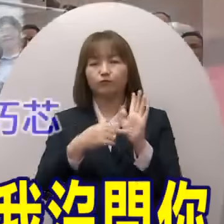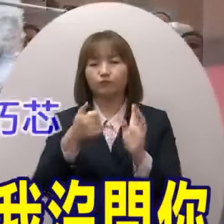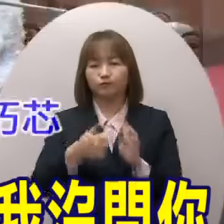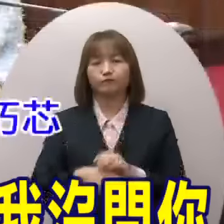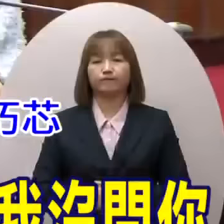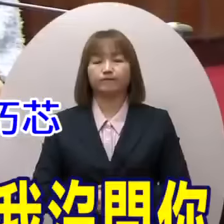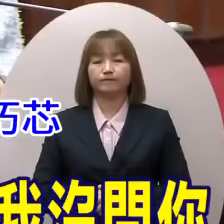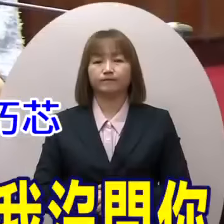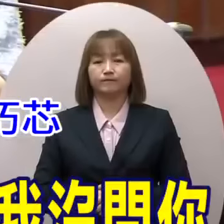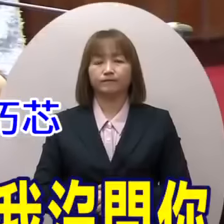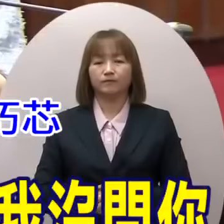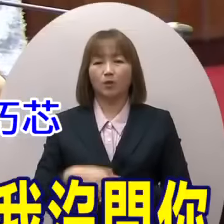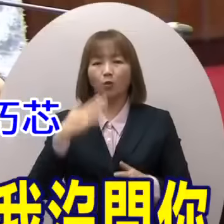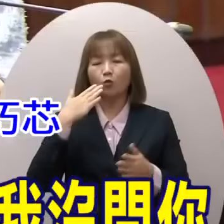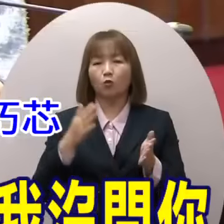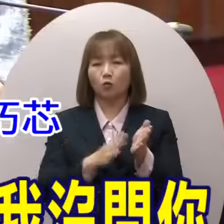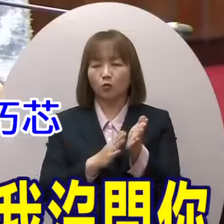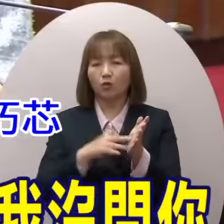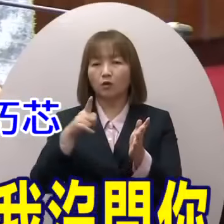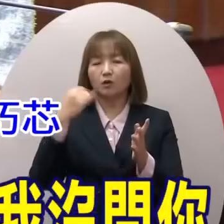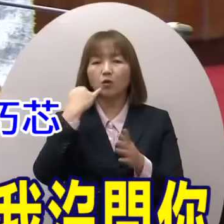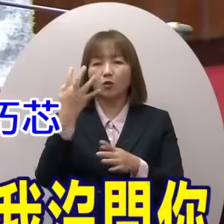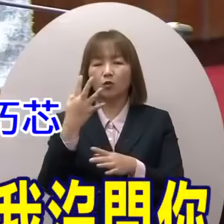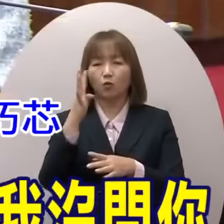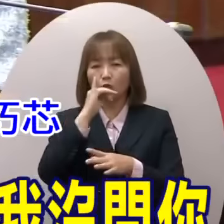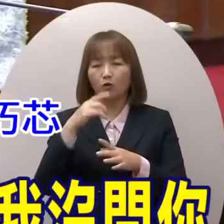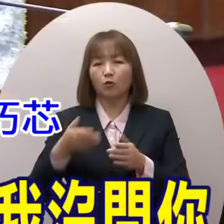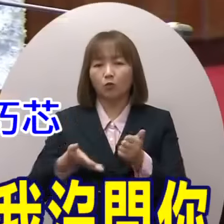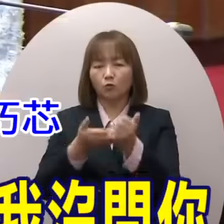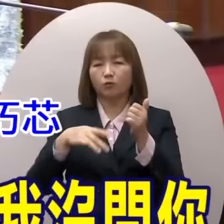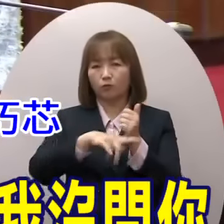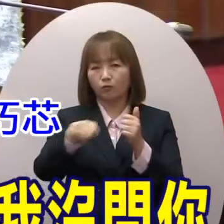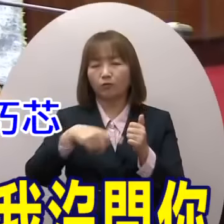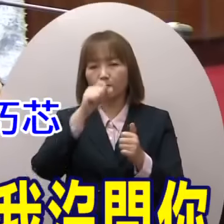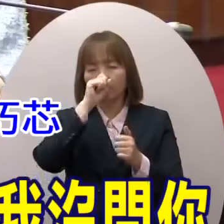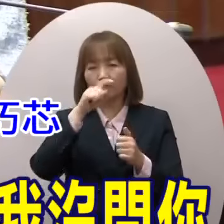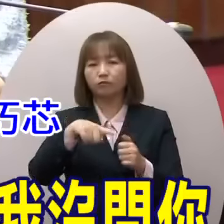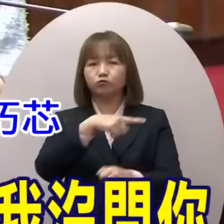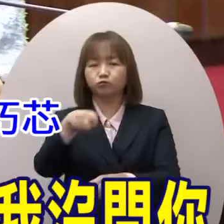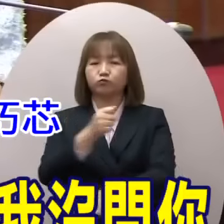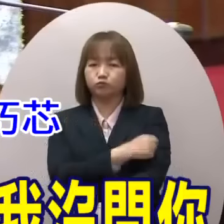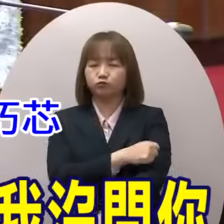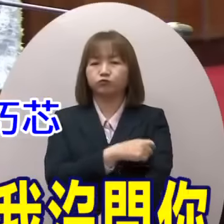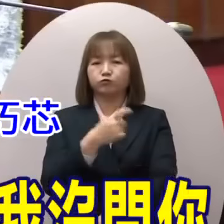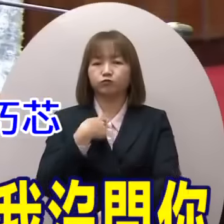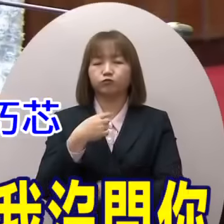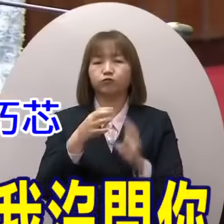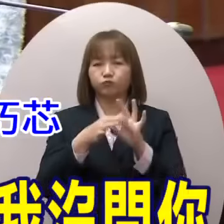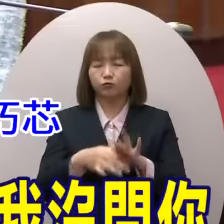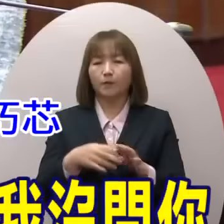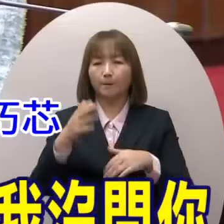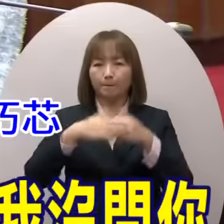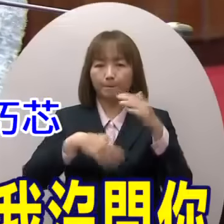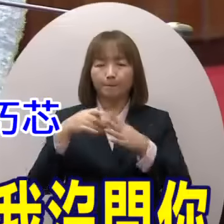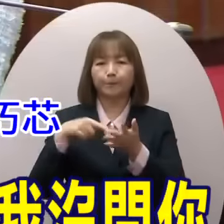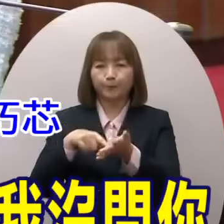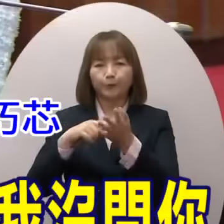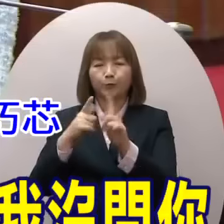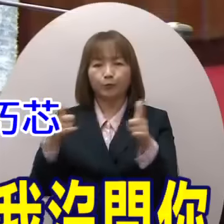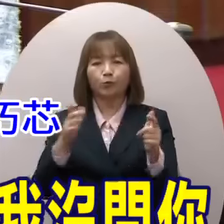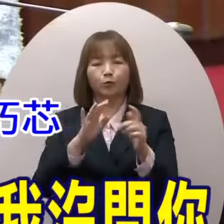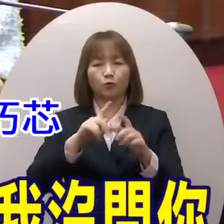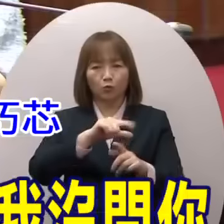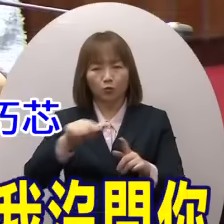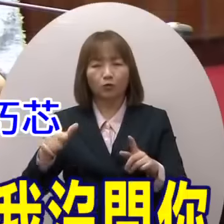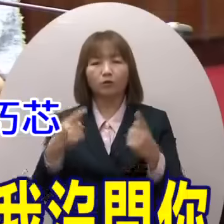说法的哦。那去鼓励海巡弟兄，我也觉得很好，因为他们真的很辛苦，我们也不断的在帮忙争取更多的设